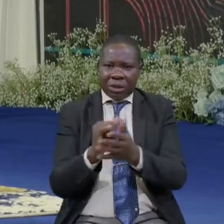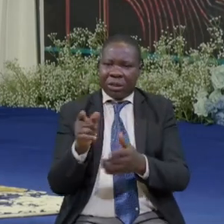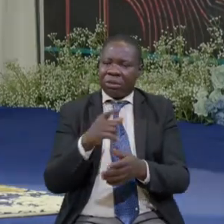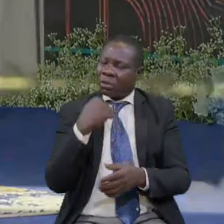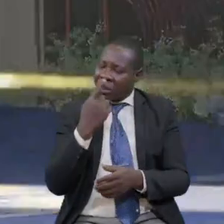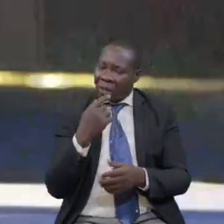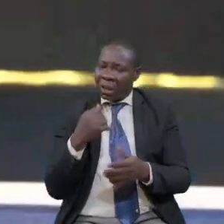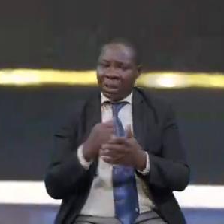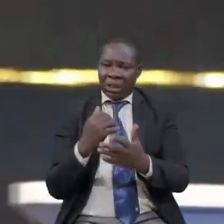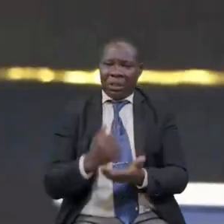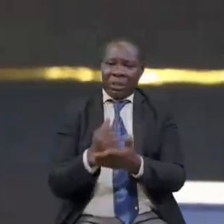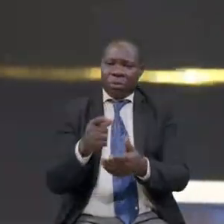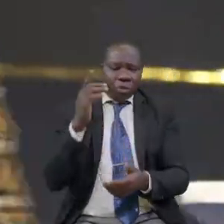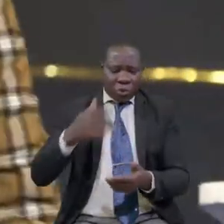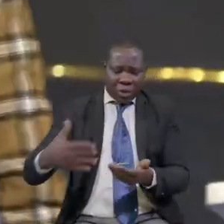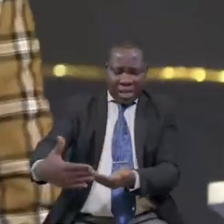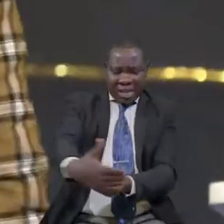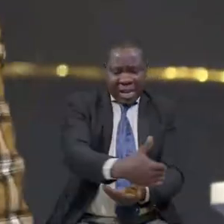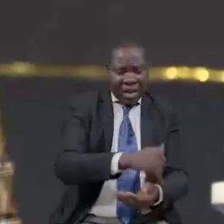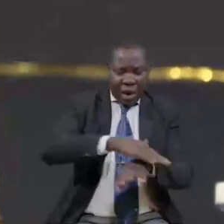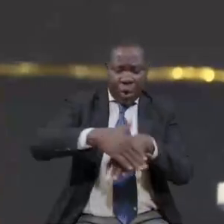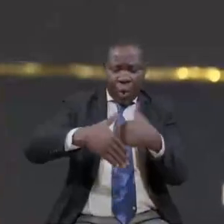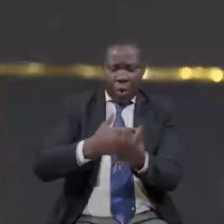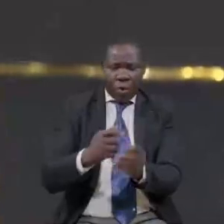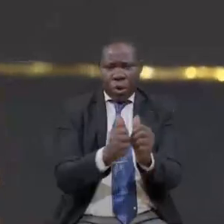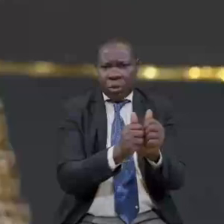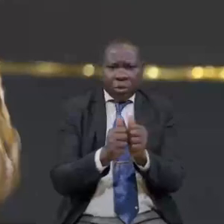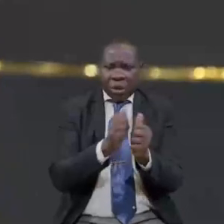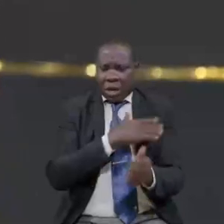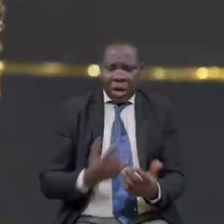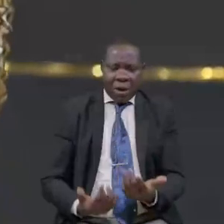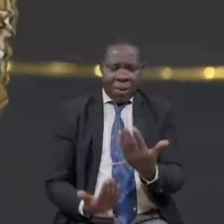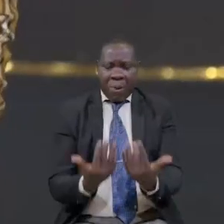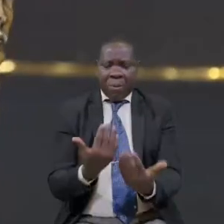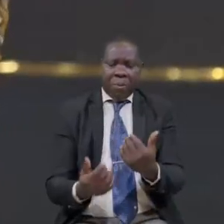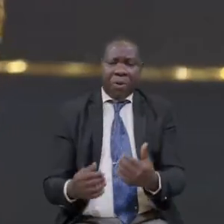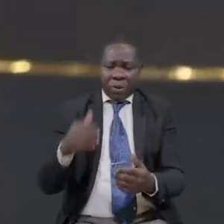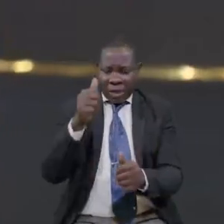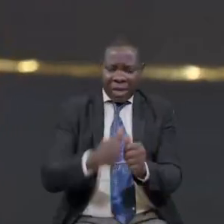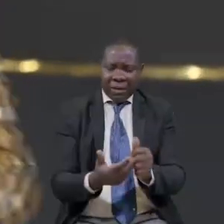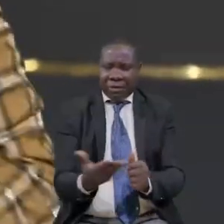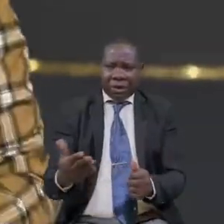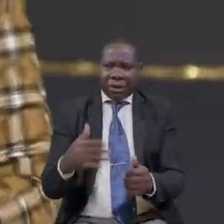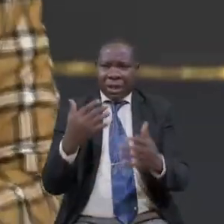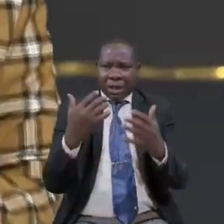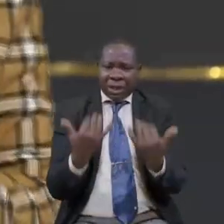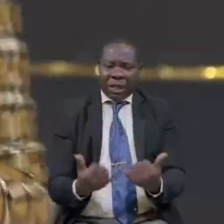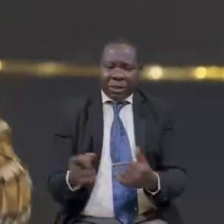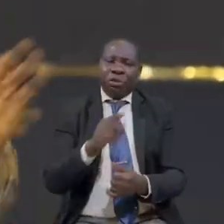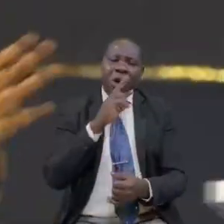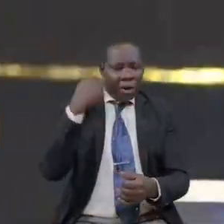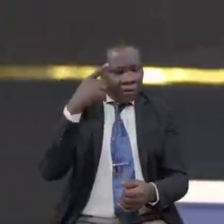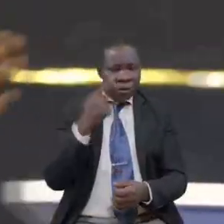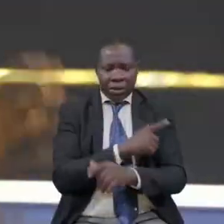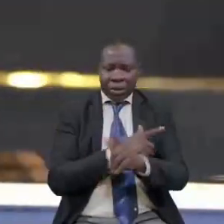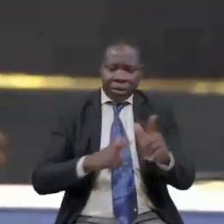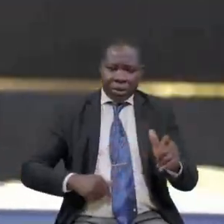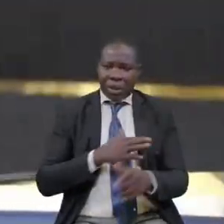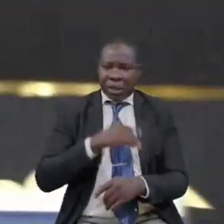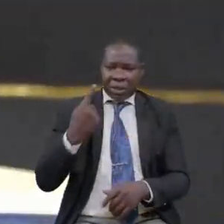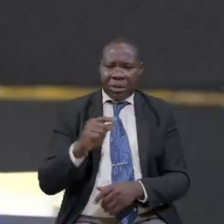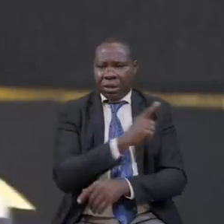dont il vous purifiera, vous allez tout ramasser et tout brûler. Et maintenant, vous êtes pour le Seigneur, et le Seigneur